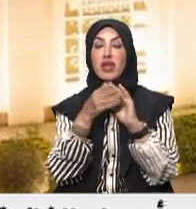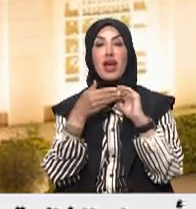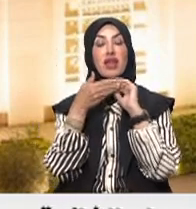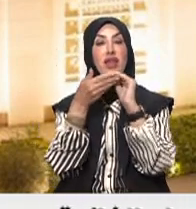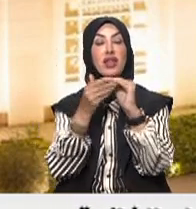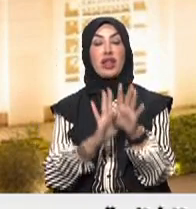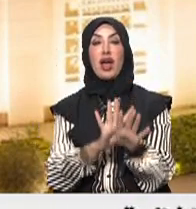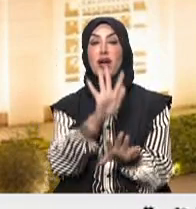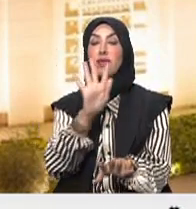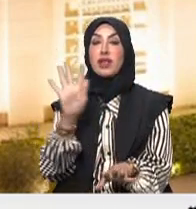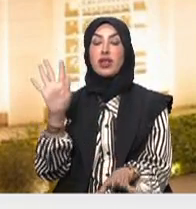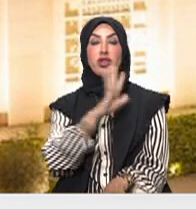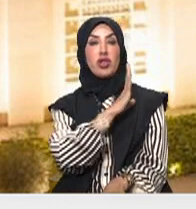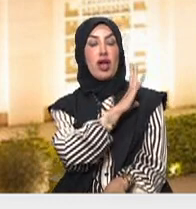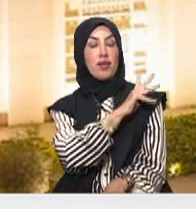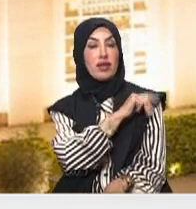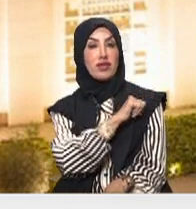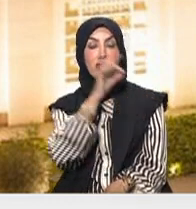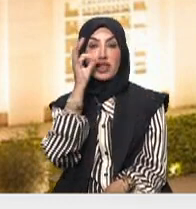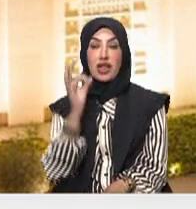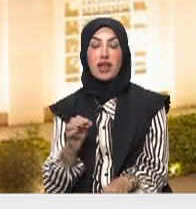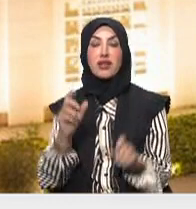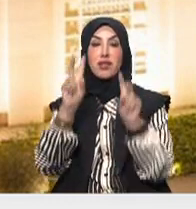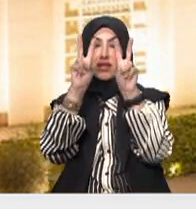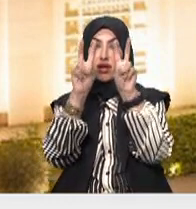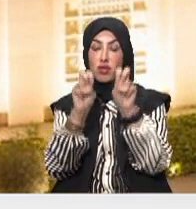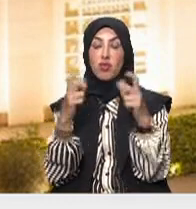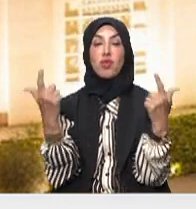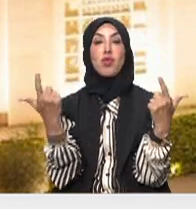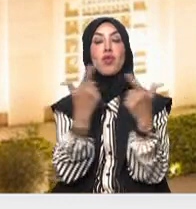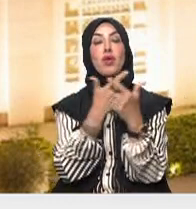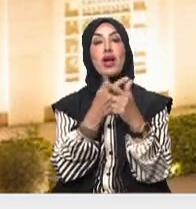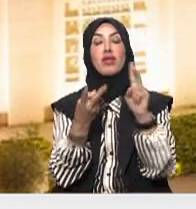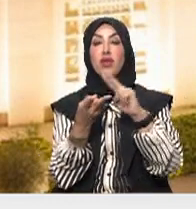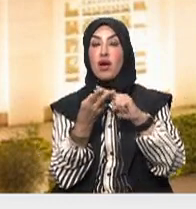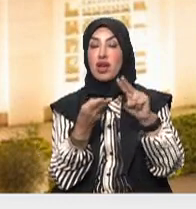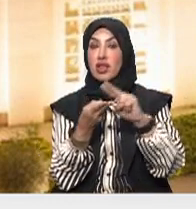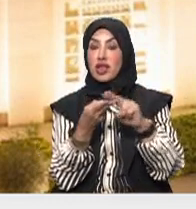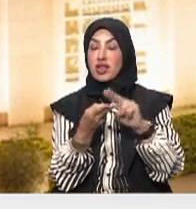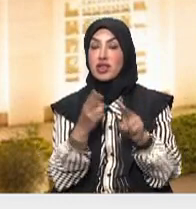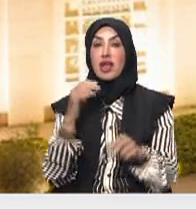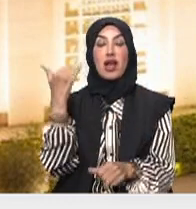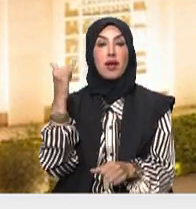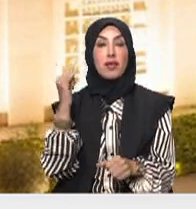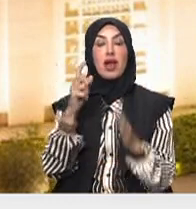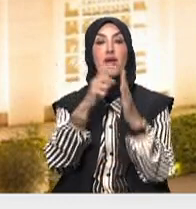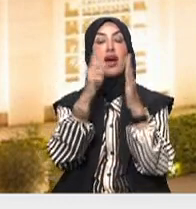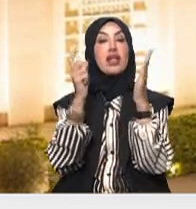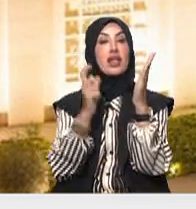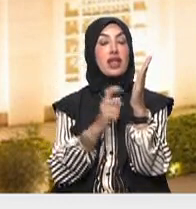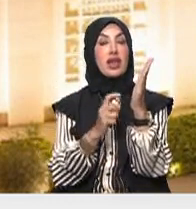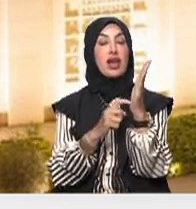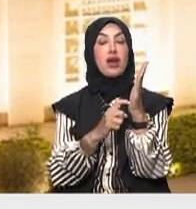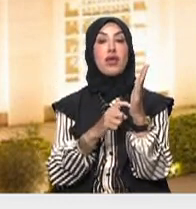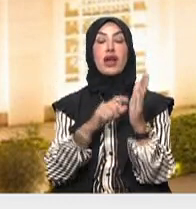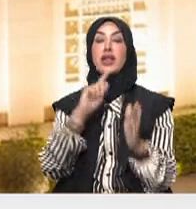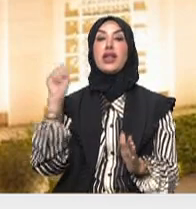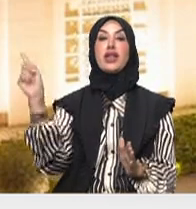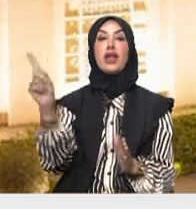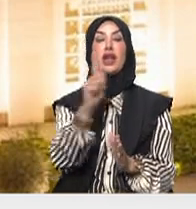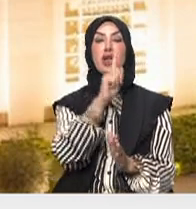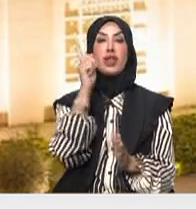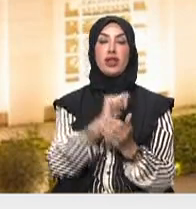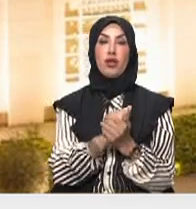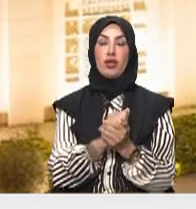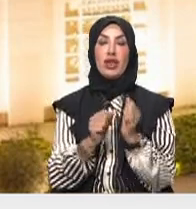وايجاد حل عادل يستند على مبادره السلام العربيه وقرارات الشرعيه الدوليه ذات الصله ويمكن